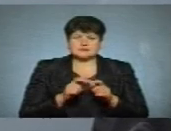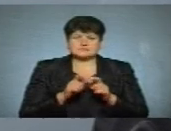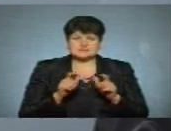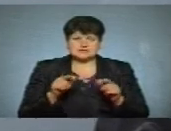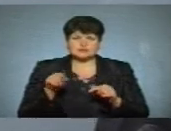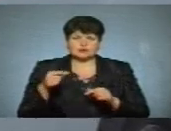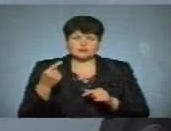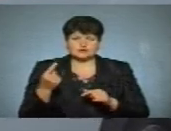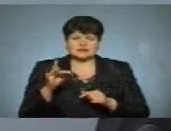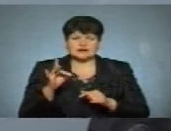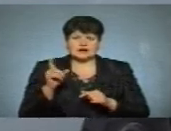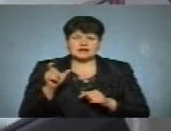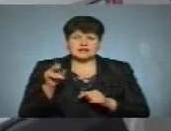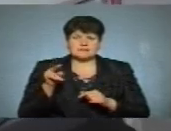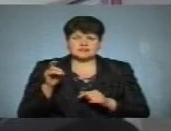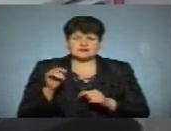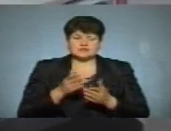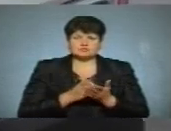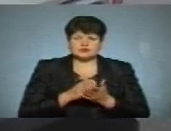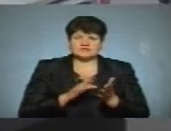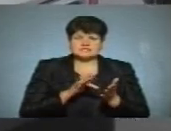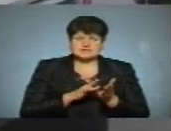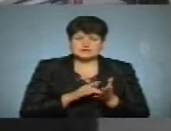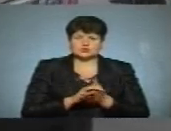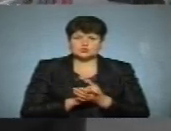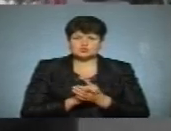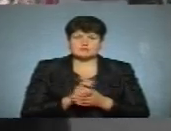вулиці Рєпіна вони обслуговували центр «Дружбу» та «Березовицю».